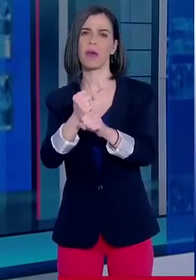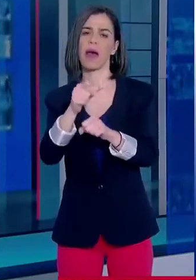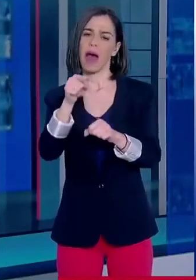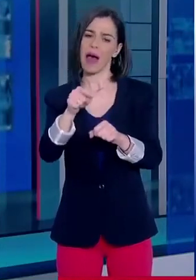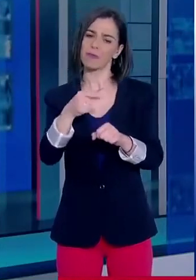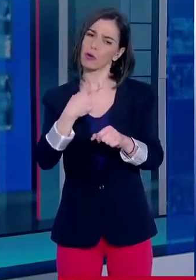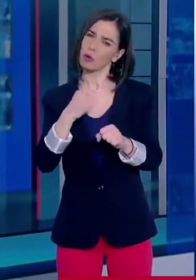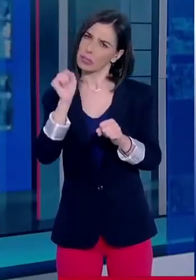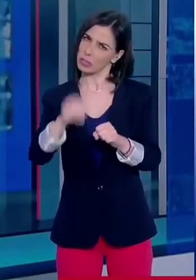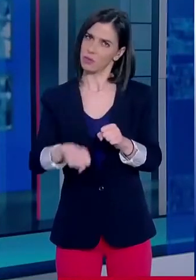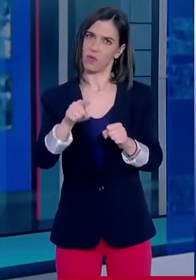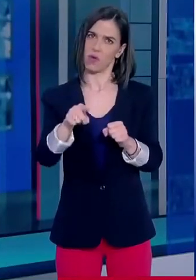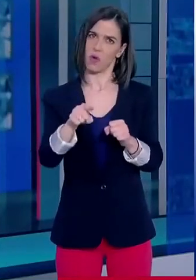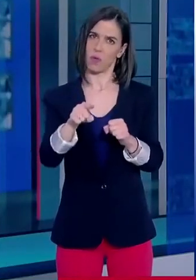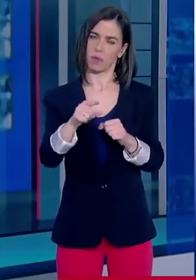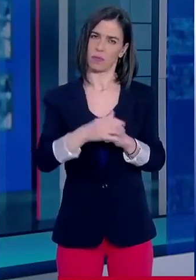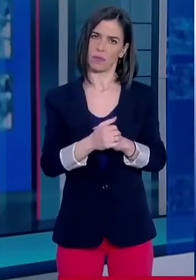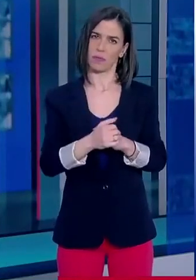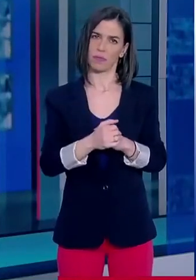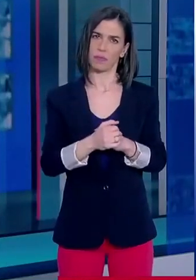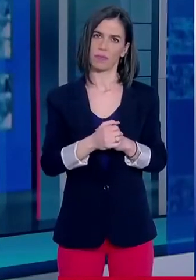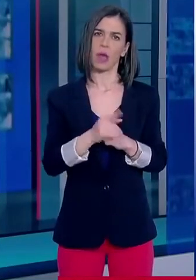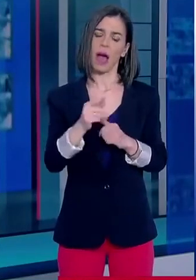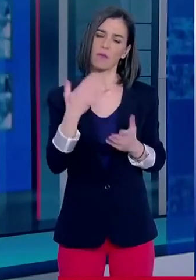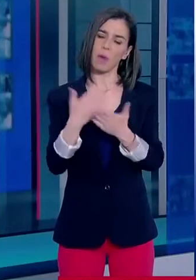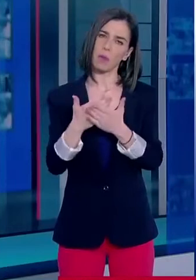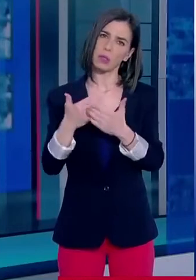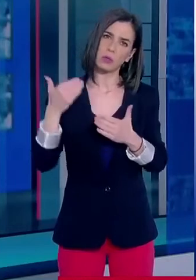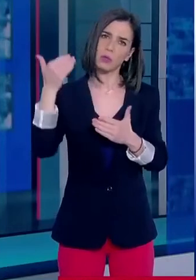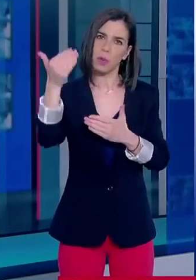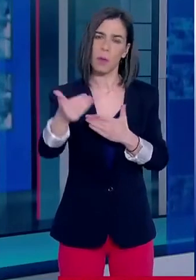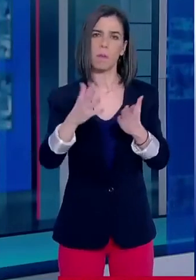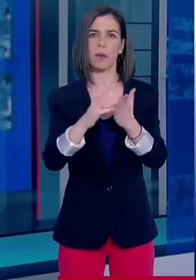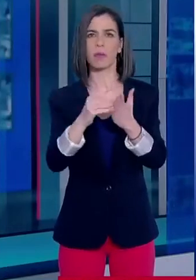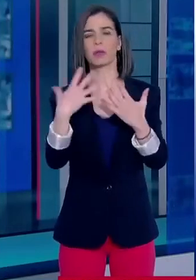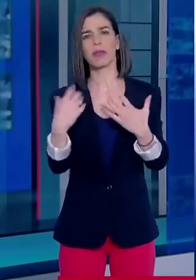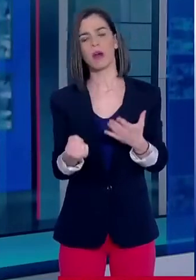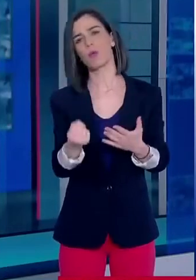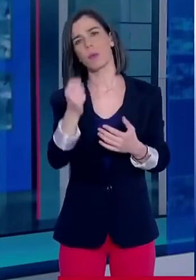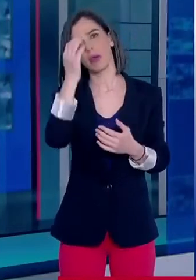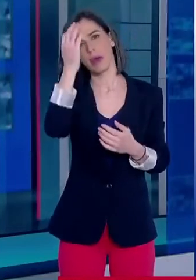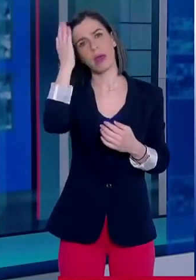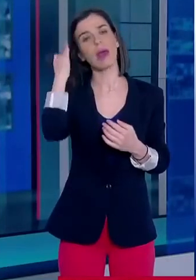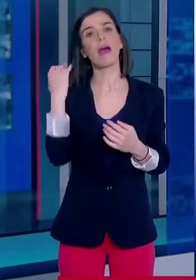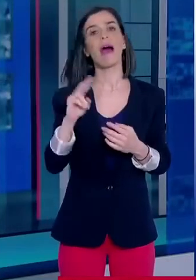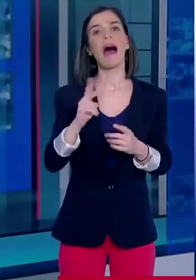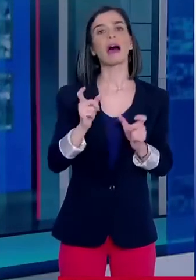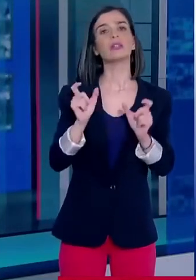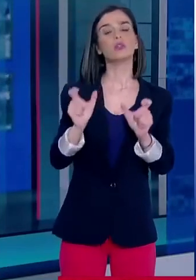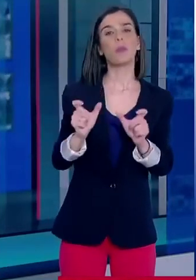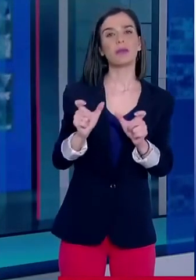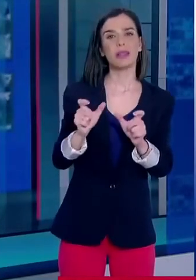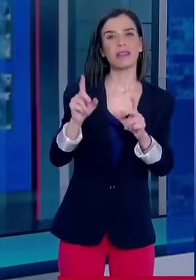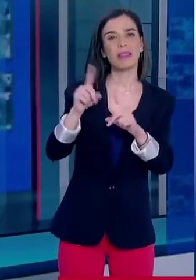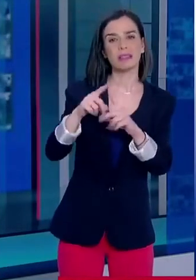τοποθέτηση συντάσσομαι και εγώ. Θα αποδειχθεί στο μέλλον, όταν θα έχουμε αξιόπιστα τεστ αντισωμάτων, τι από